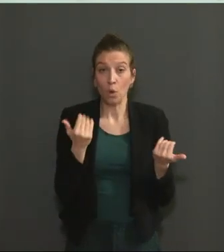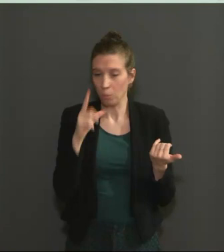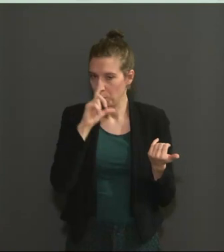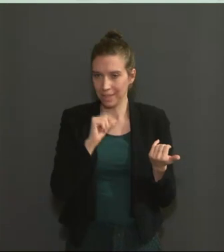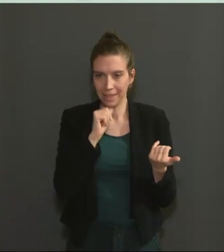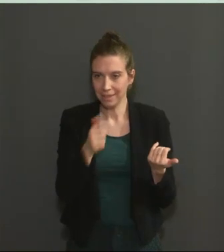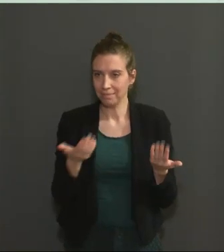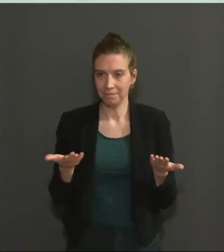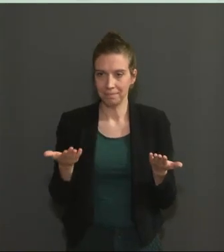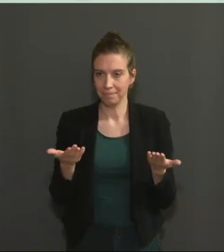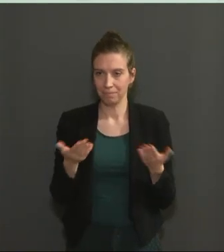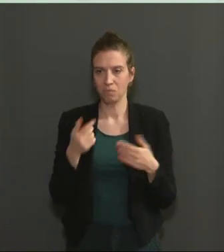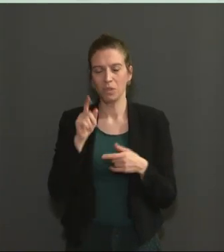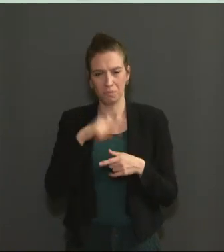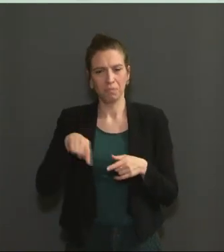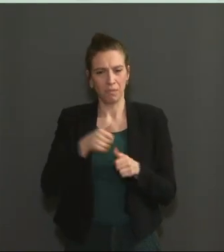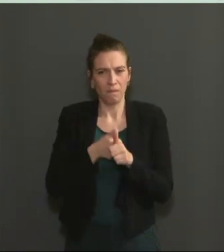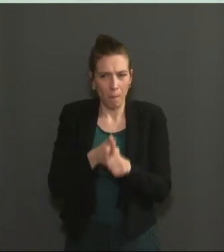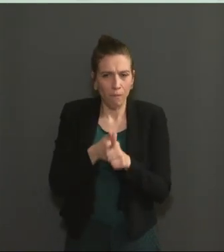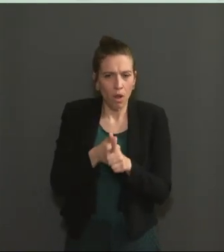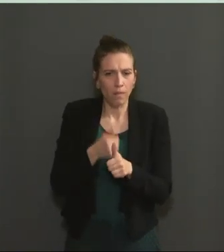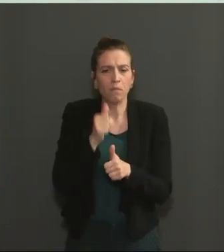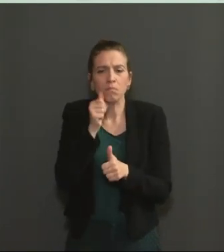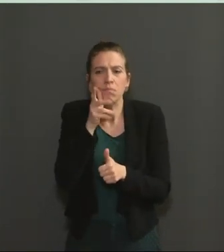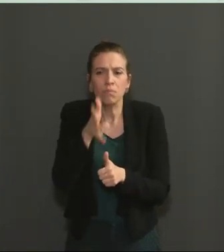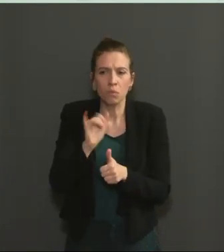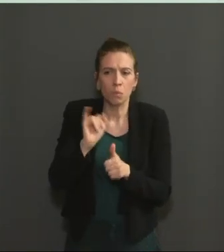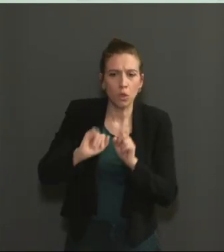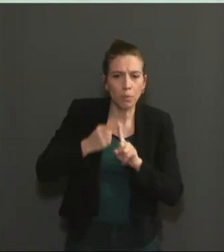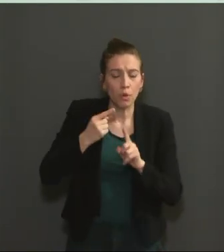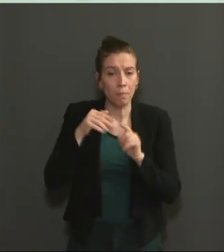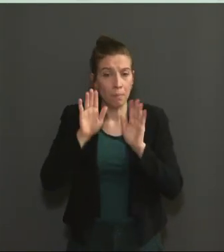zullen uitwijzen of deze trend zich al dan nietestig